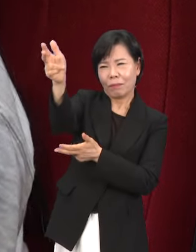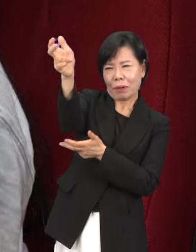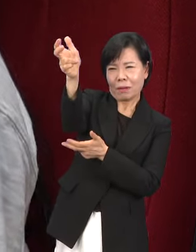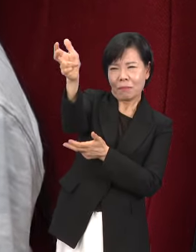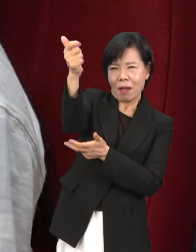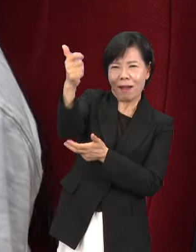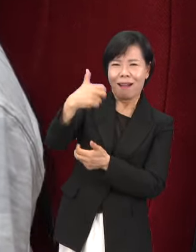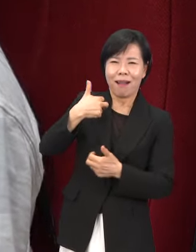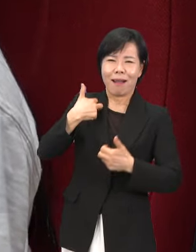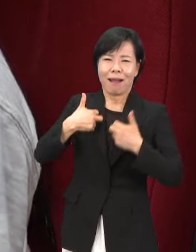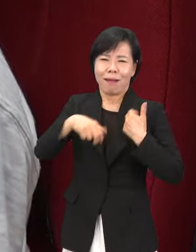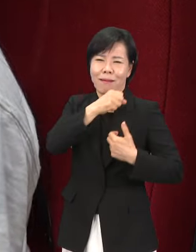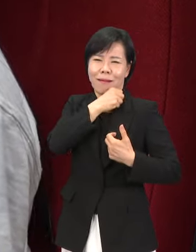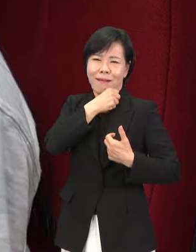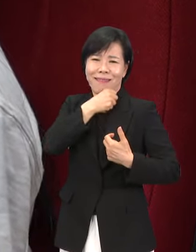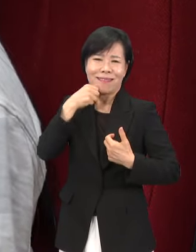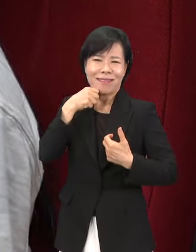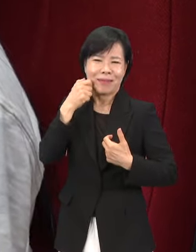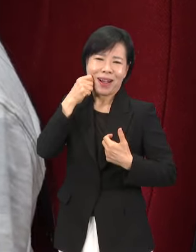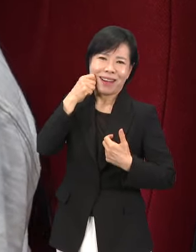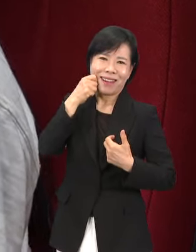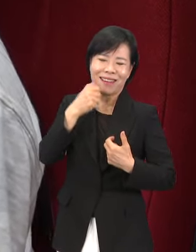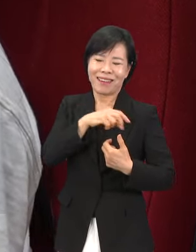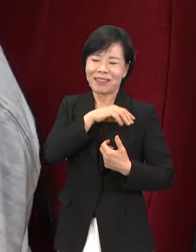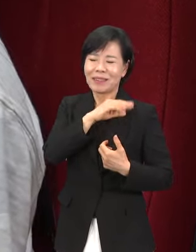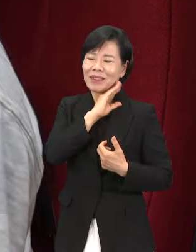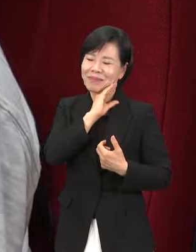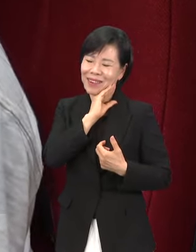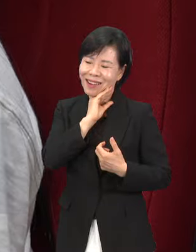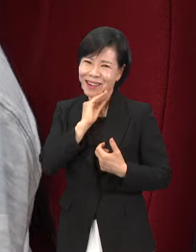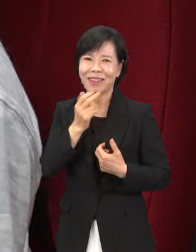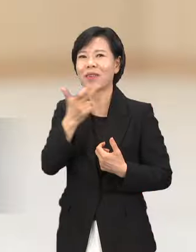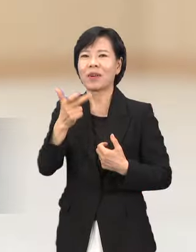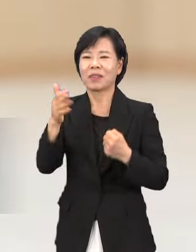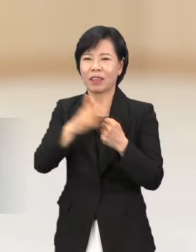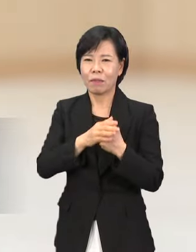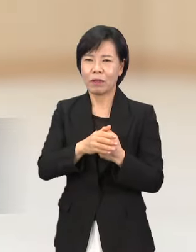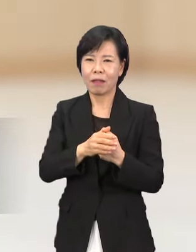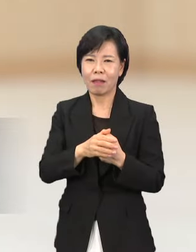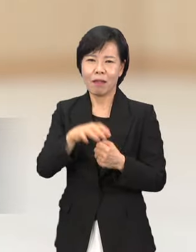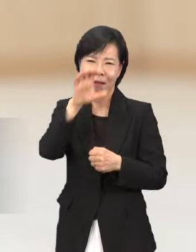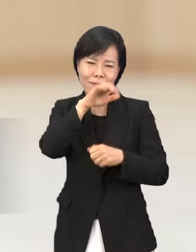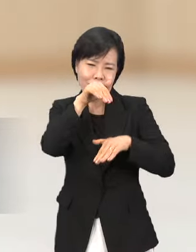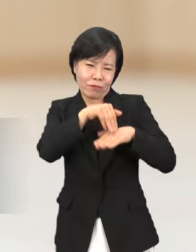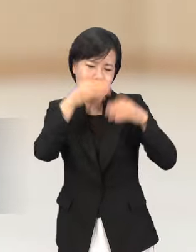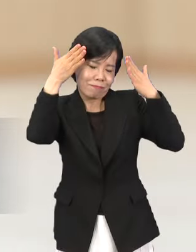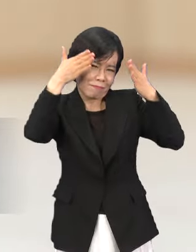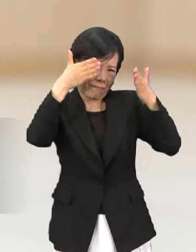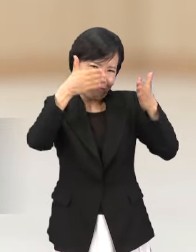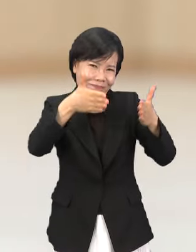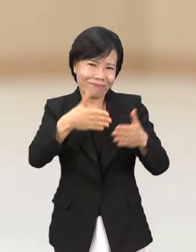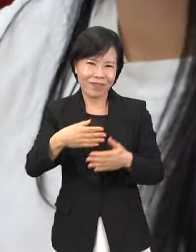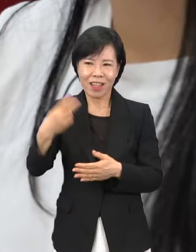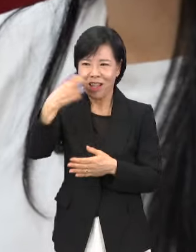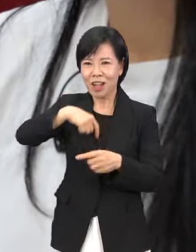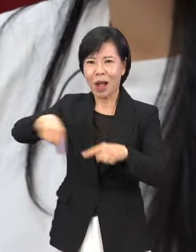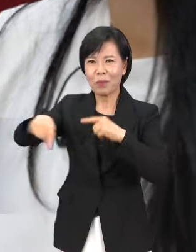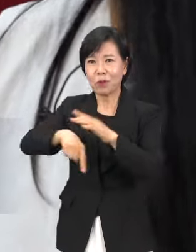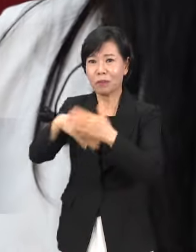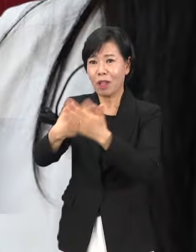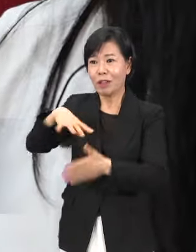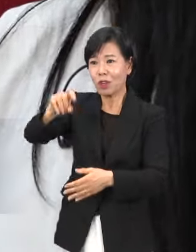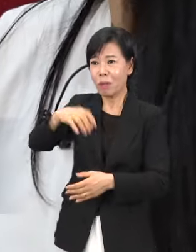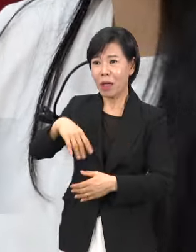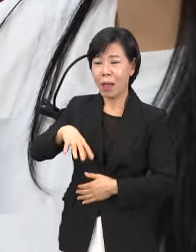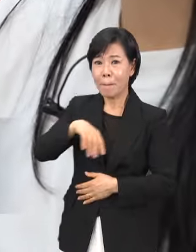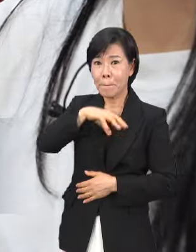사격의 재미도 느끼고 사격의 매력도 확실히 느끼게 되고 하면서 그때부터는 사격에 몰입하면서 감독님은 막